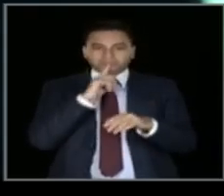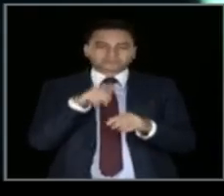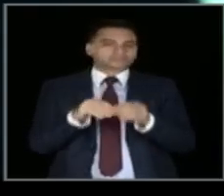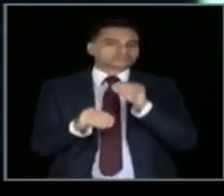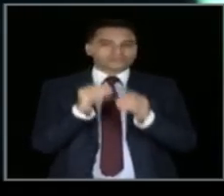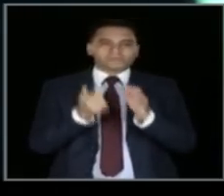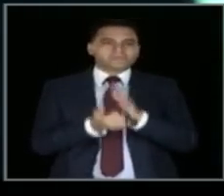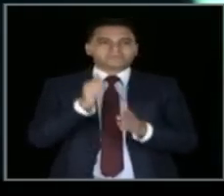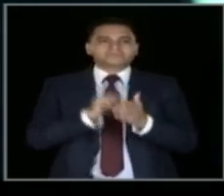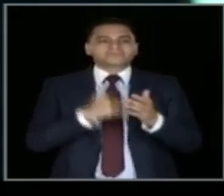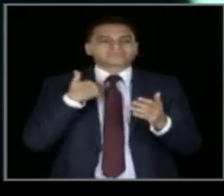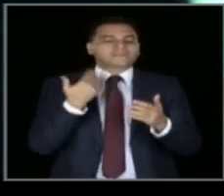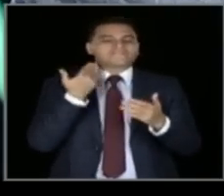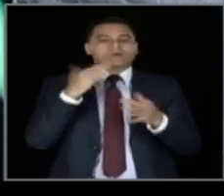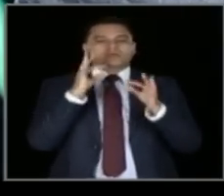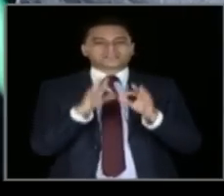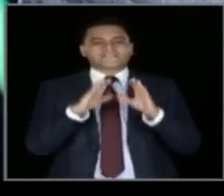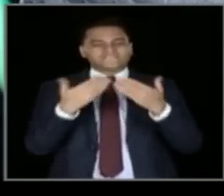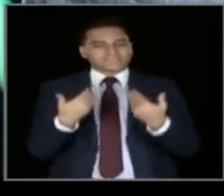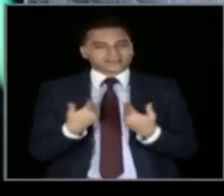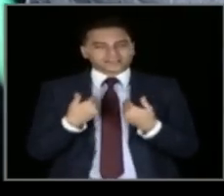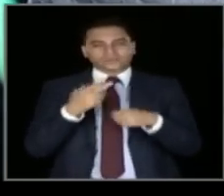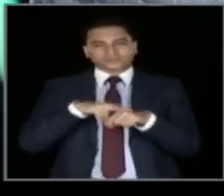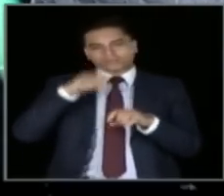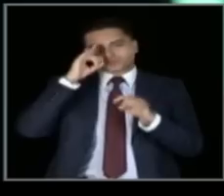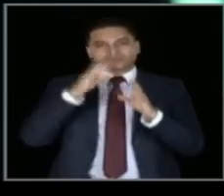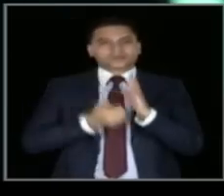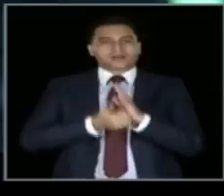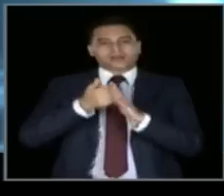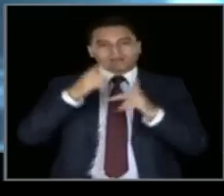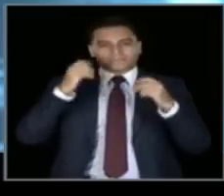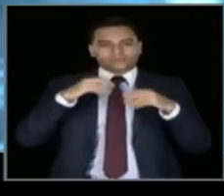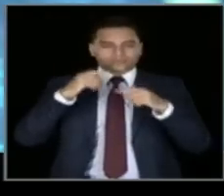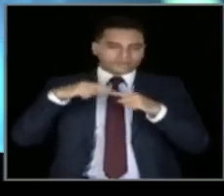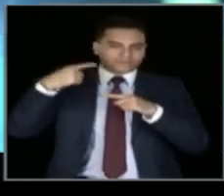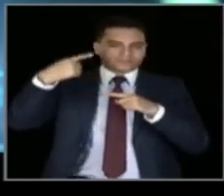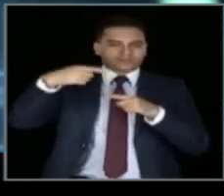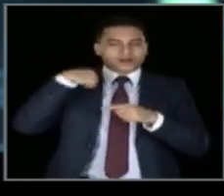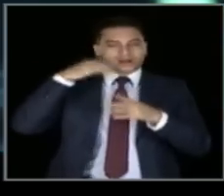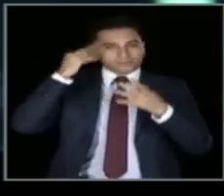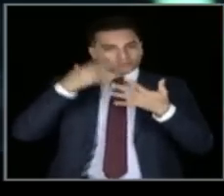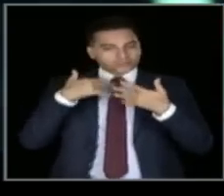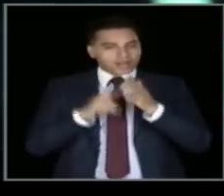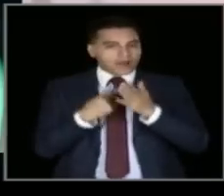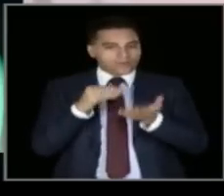النظر عن النتيجة، أنا فخور جدا بأداء فريقي وإن شاء الله ربنا يوفقنا الموسم القادم. انا مبسوطه باول مشاركه ليا في برنامج